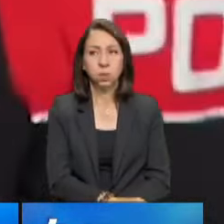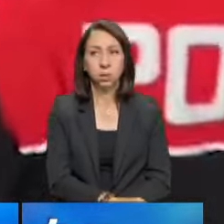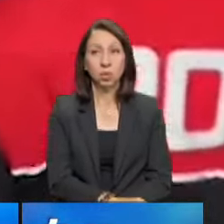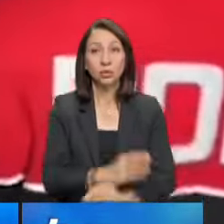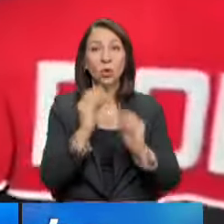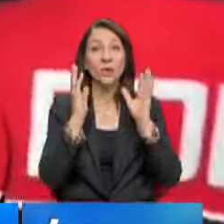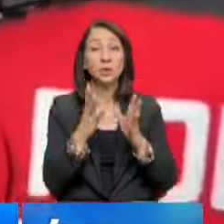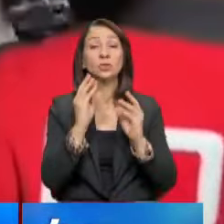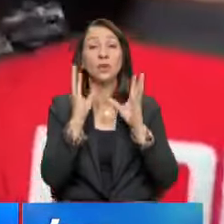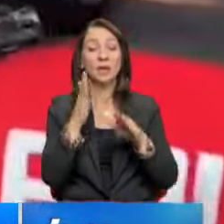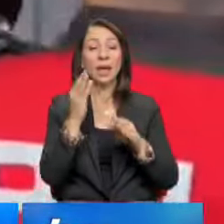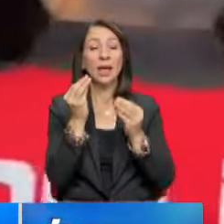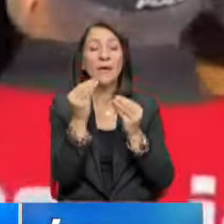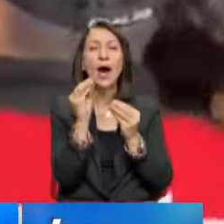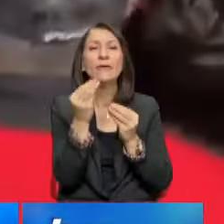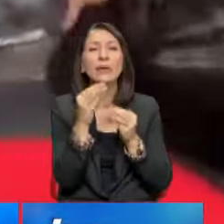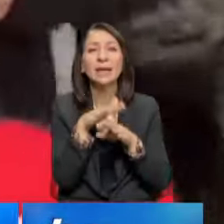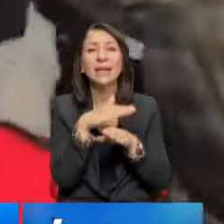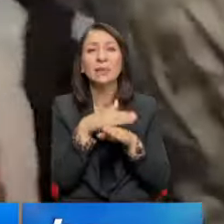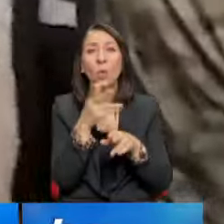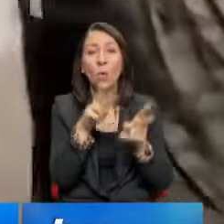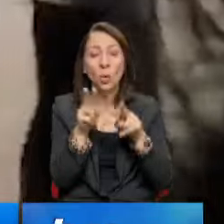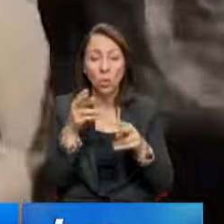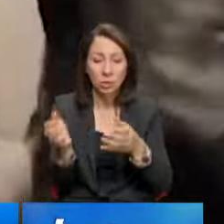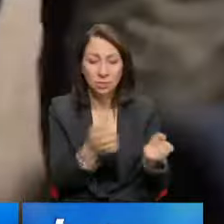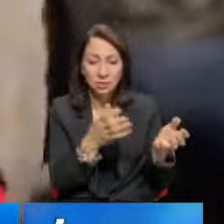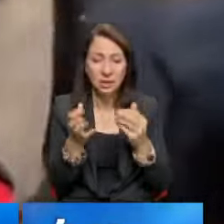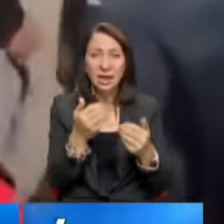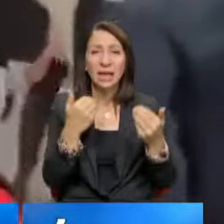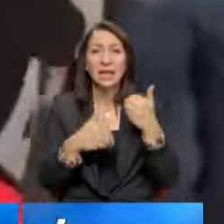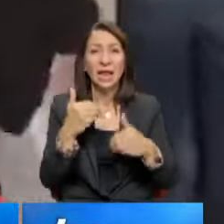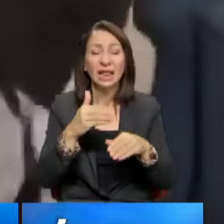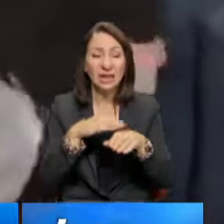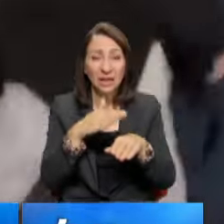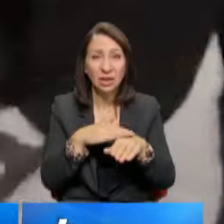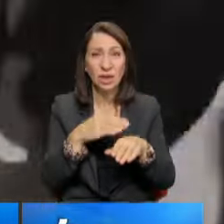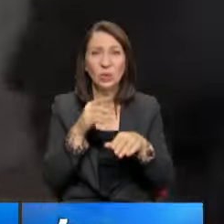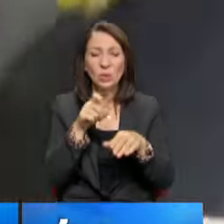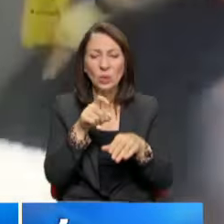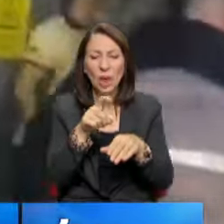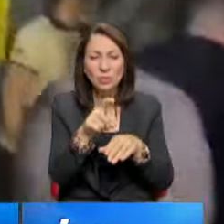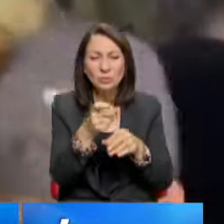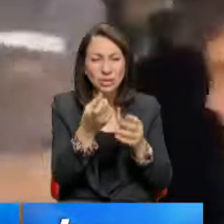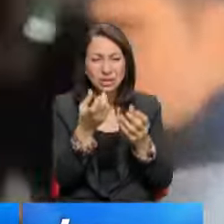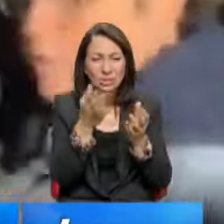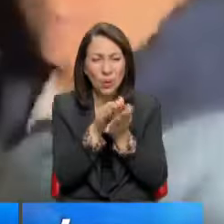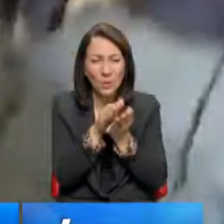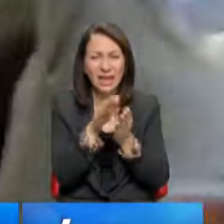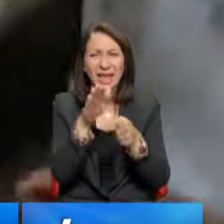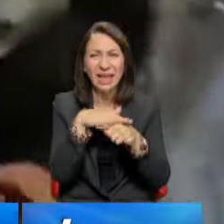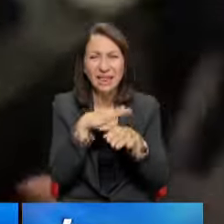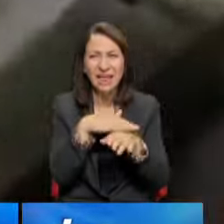Çok fazla, çok sayıda yavru kedi ölü bir şekilde çıkartıldı. Yaralı kedi, kurtlanmış köpekler, kurtlanmış